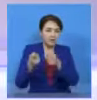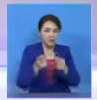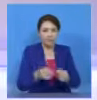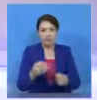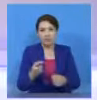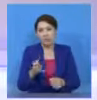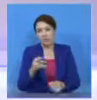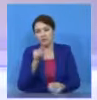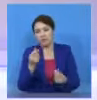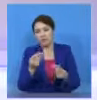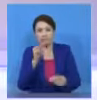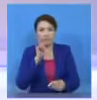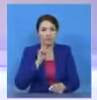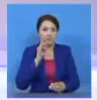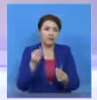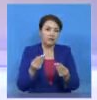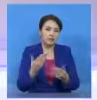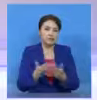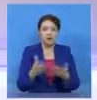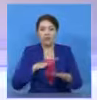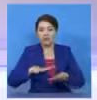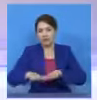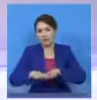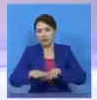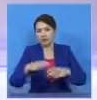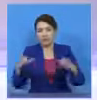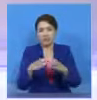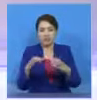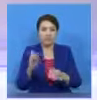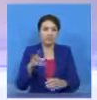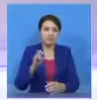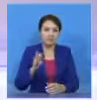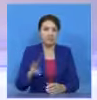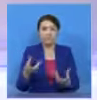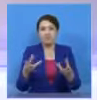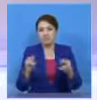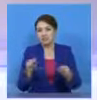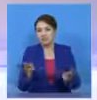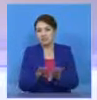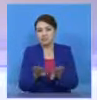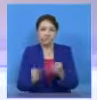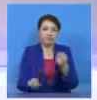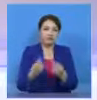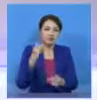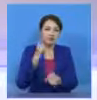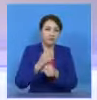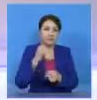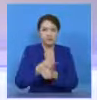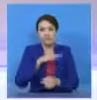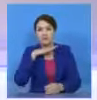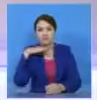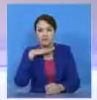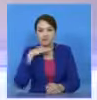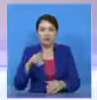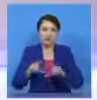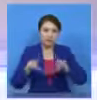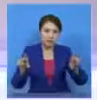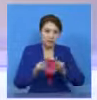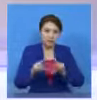приемлемым ценам все это есть на рынке компания рамазан где также выпущено работа одни снова павильона